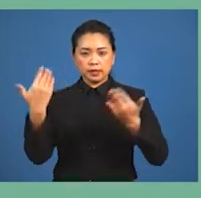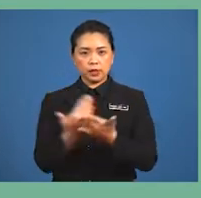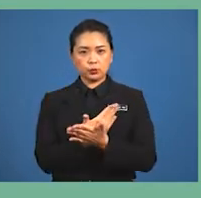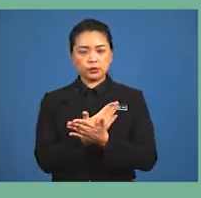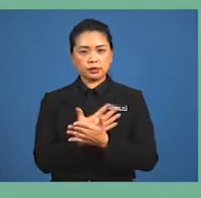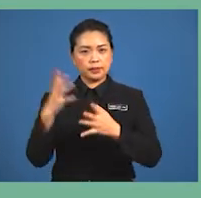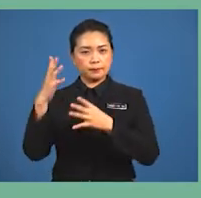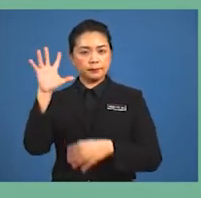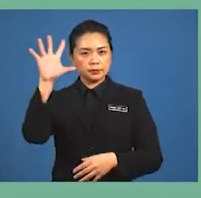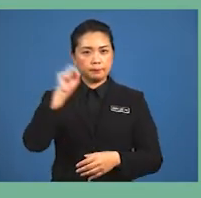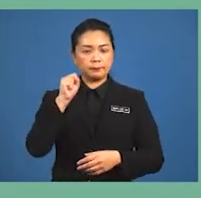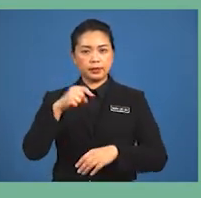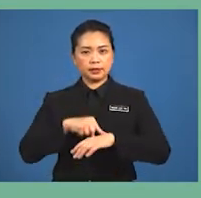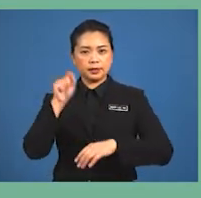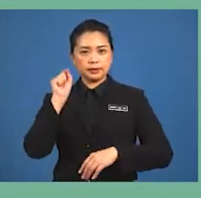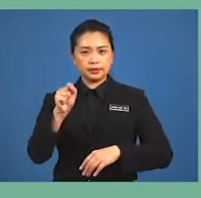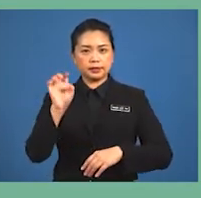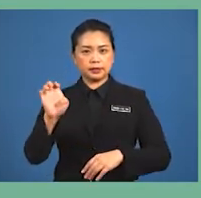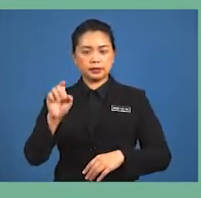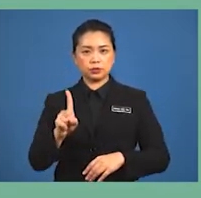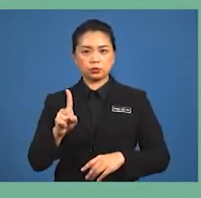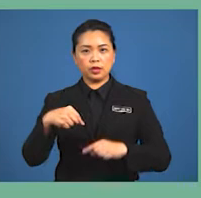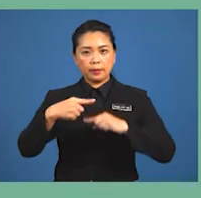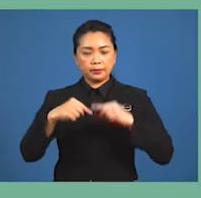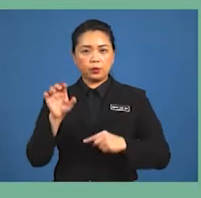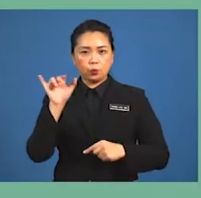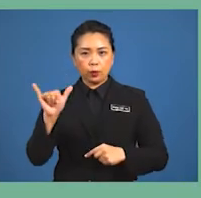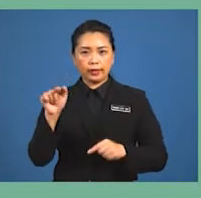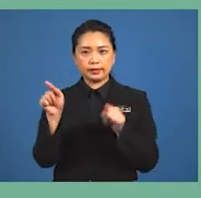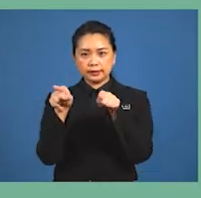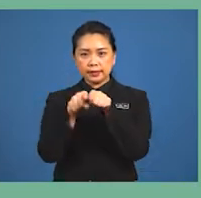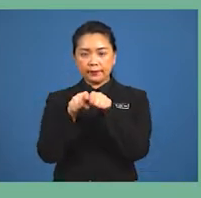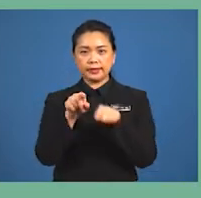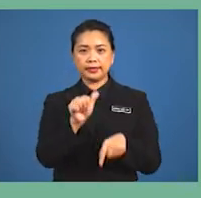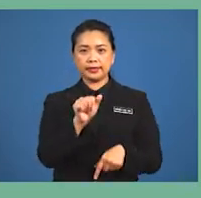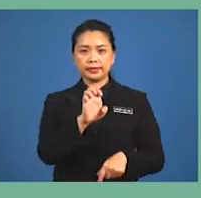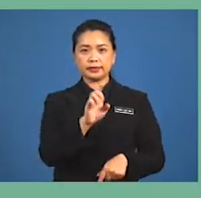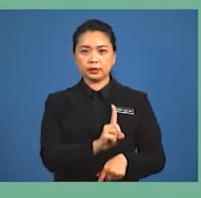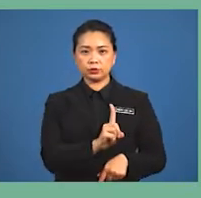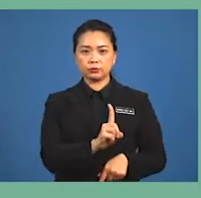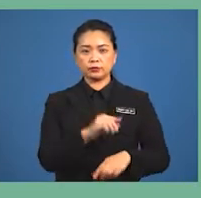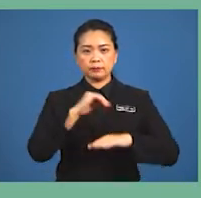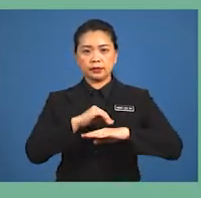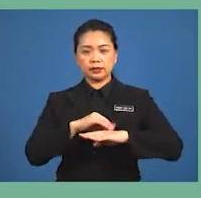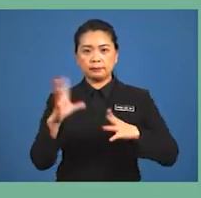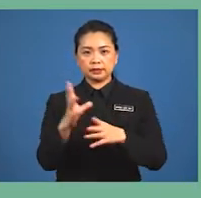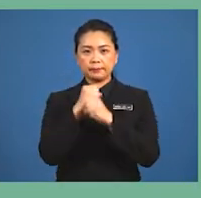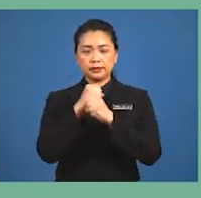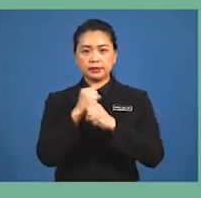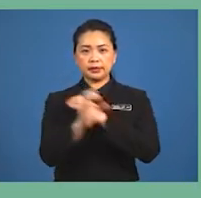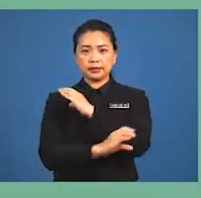Keseimbangan baru tercapai di titik E1 apabila Y sama dengan AE1 pada pendapatan